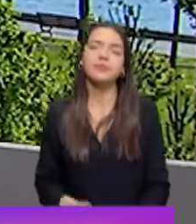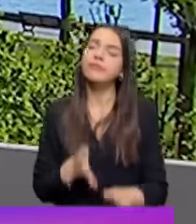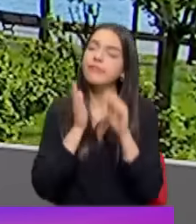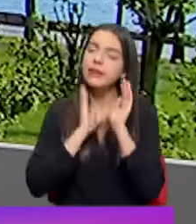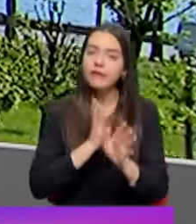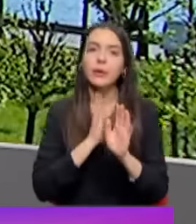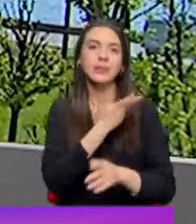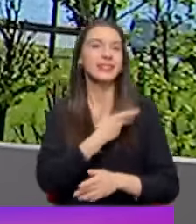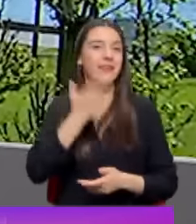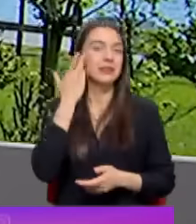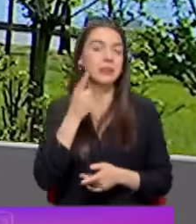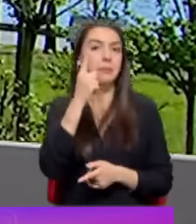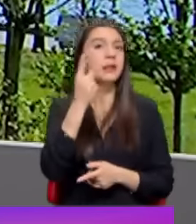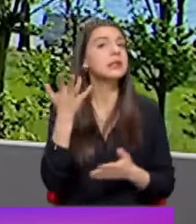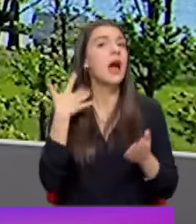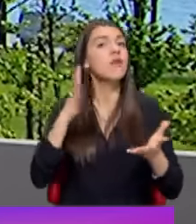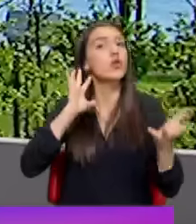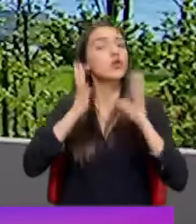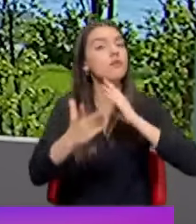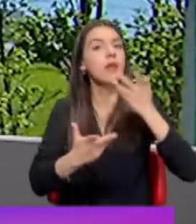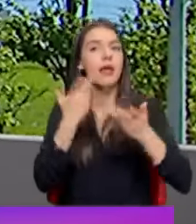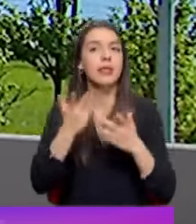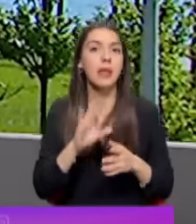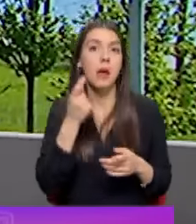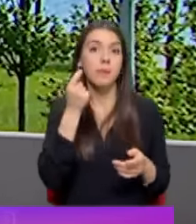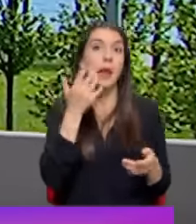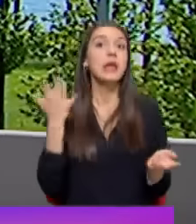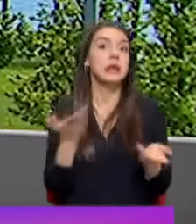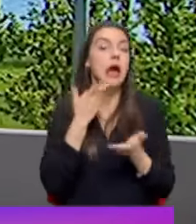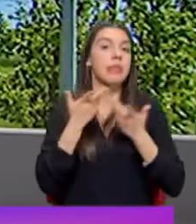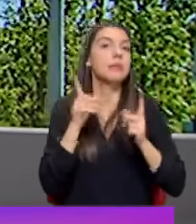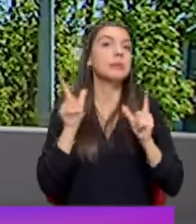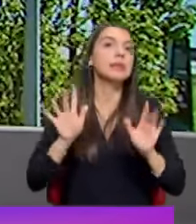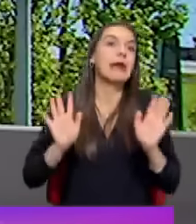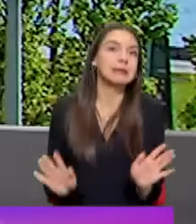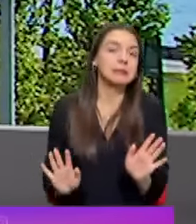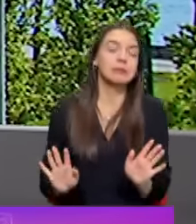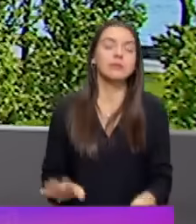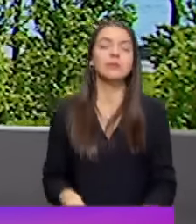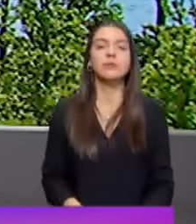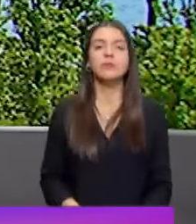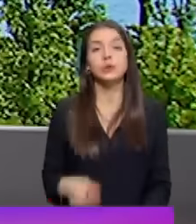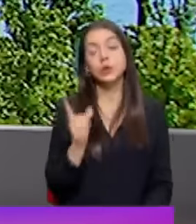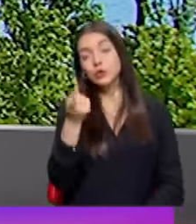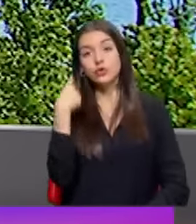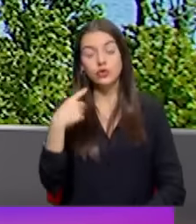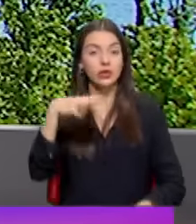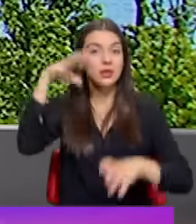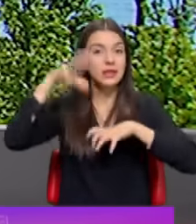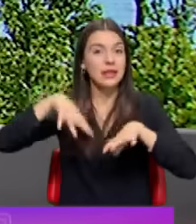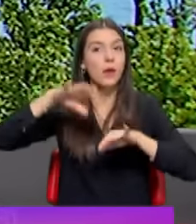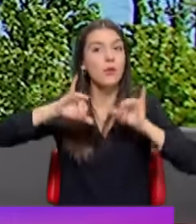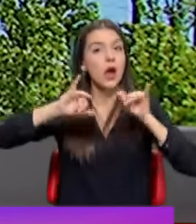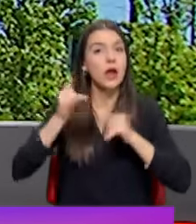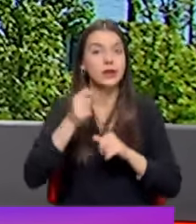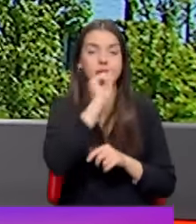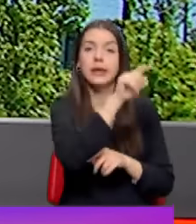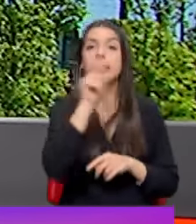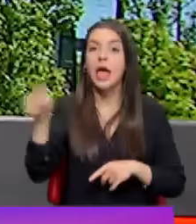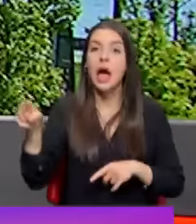Biraz da havanın durumundan bahsedelim. Aslında biraz değil, bayağı bir bahsetmemiz lazım. Dün itibariyle kuvvetli sağanak yağışın etkileyeceği